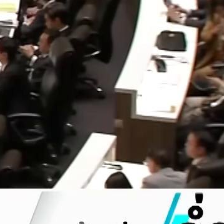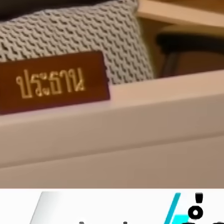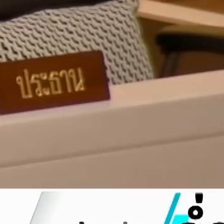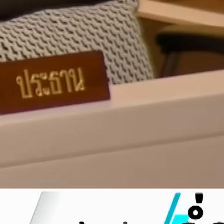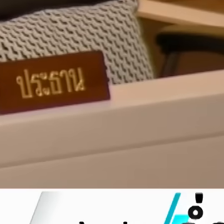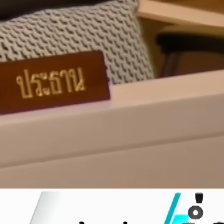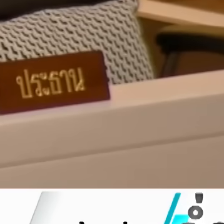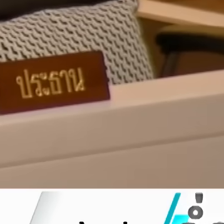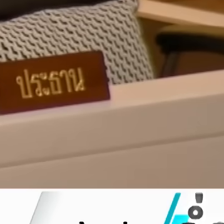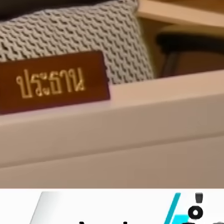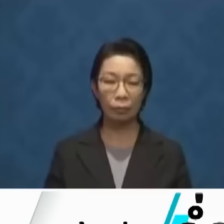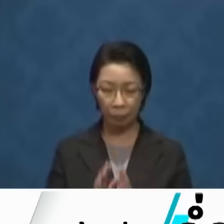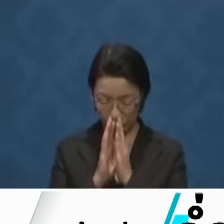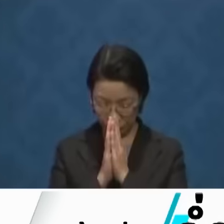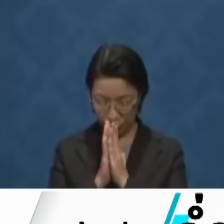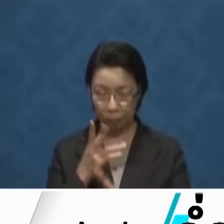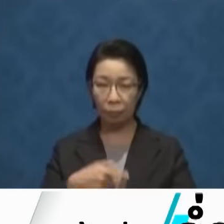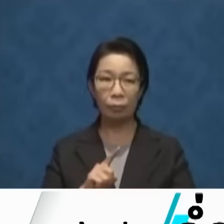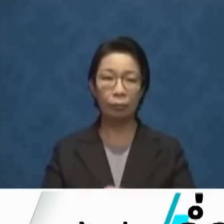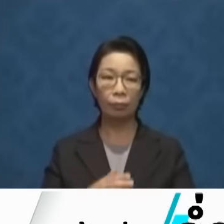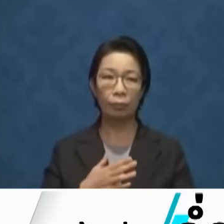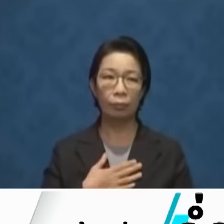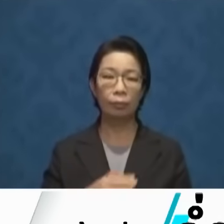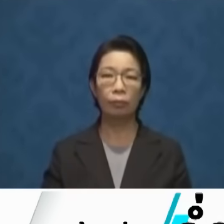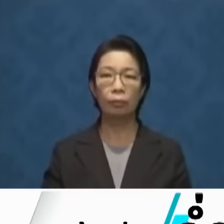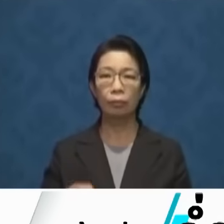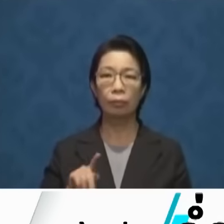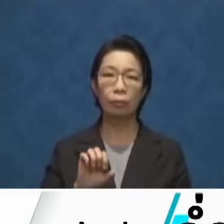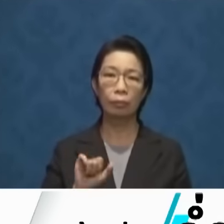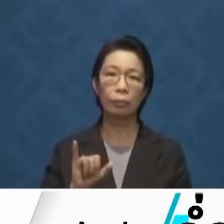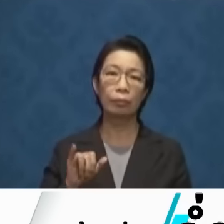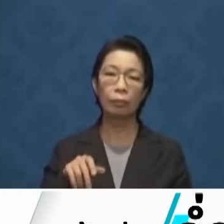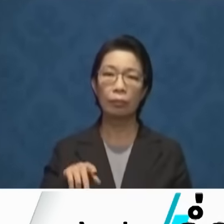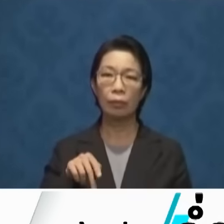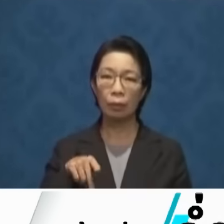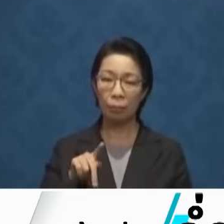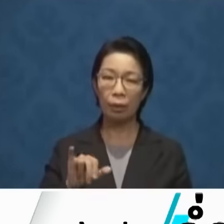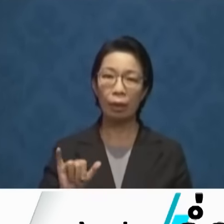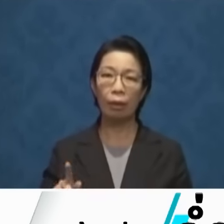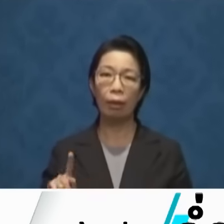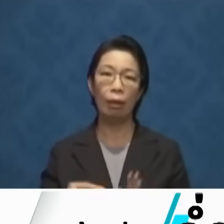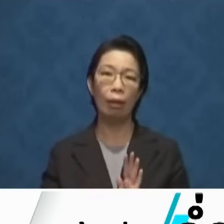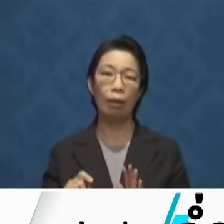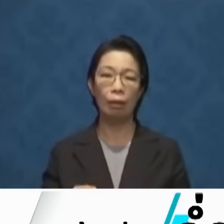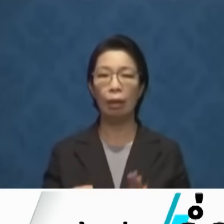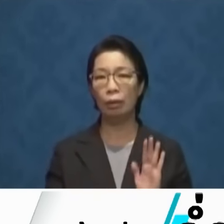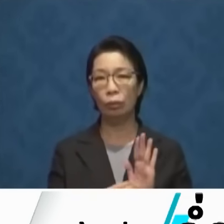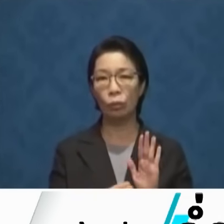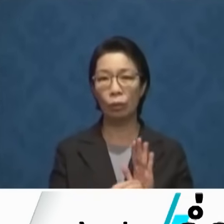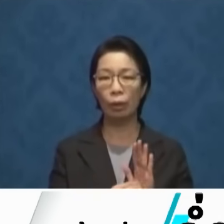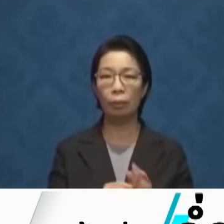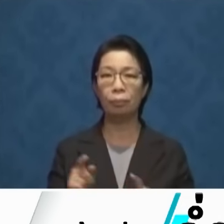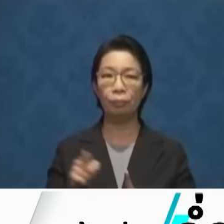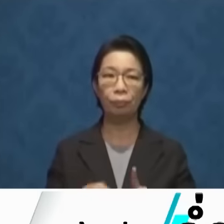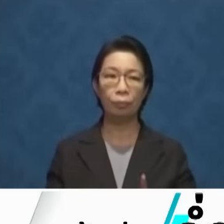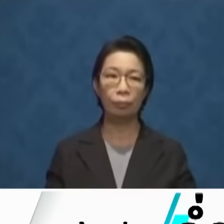ารย์นั่งลงครับท่านประธานสภาที่เคารพครับผมปิยรัตน์จงเทพครับผู้แทนราษฎรเขตบางนาพระโขนงกรุงเทพมหานครพรรคก้าวไกลครับท่านประธาน